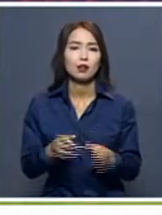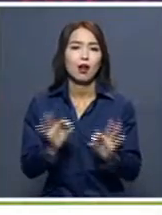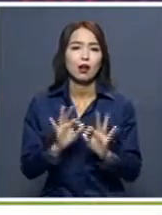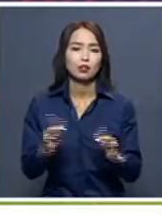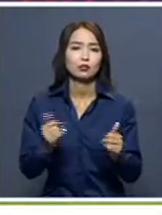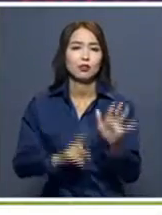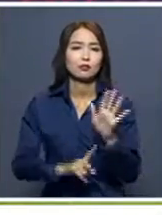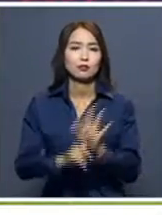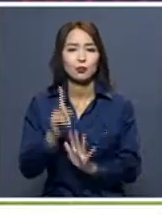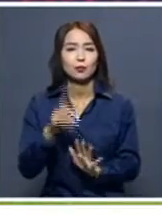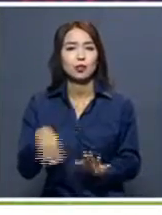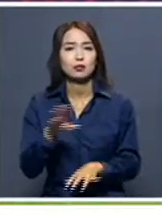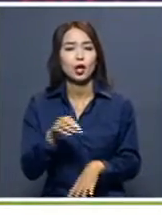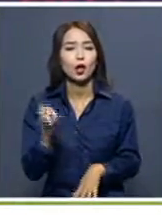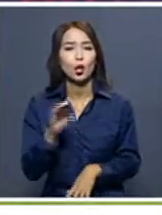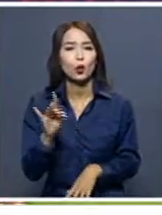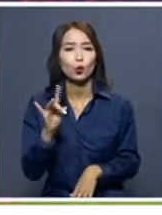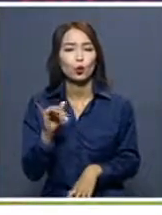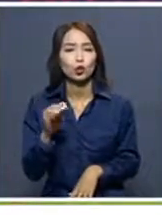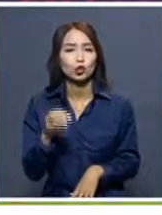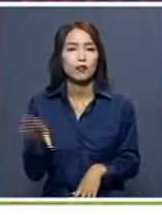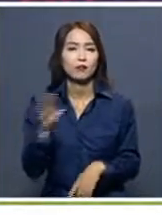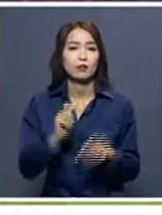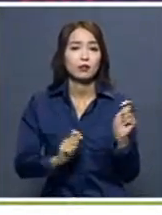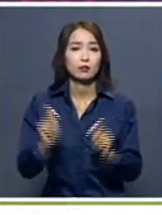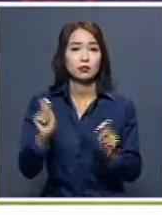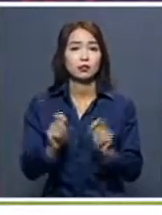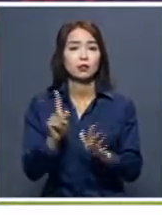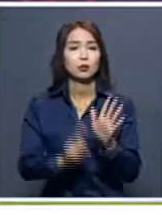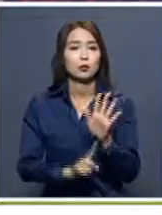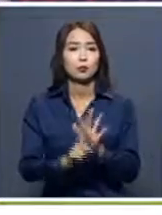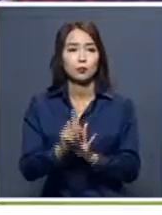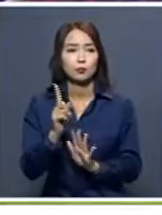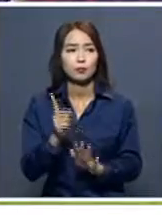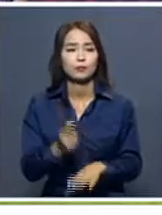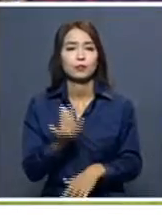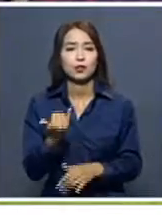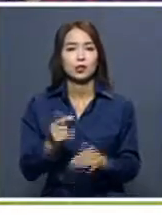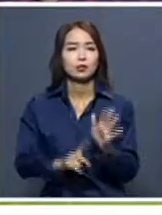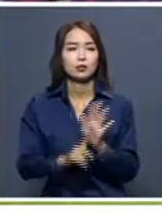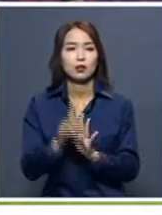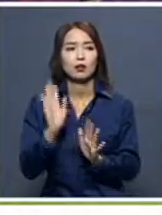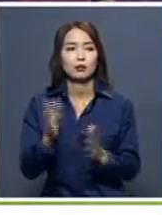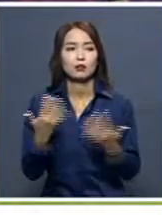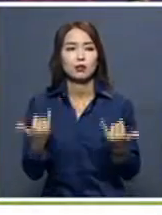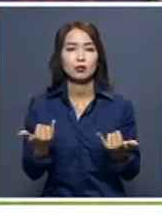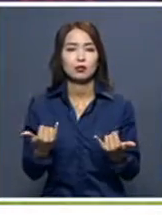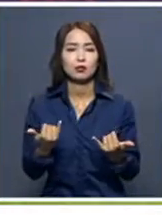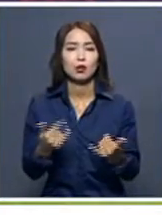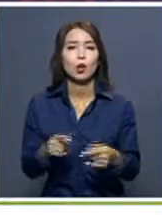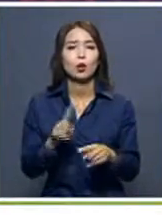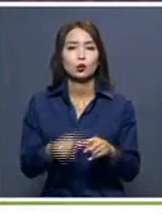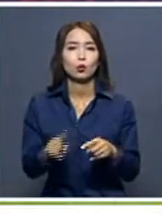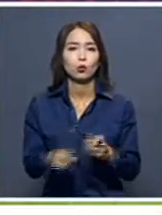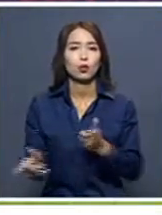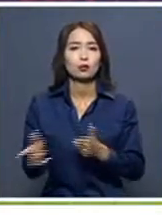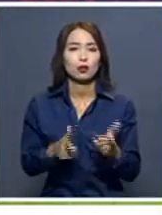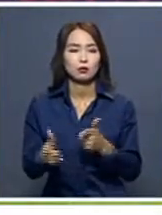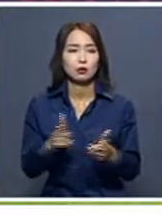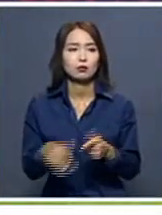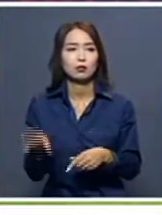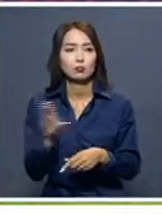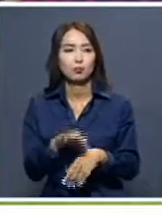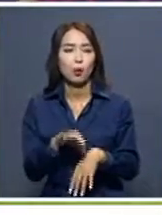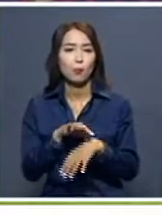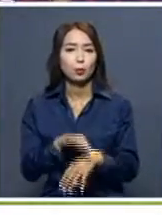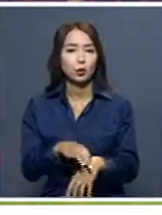The Spirit of Eurasia атты фестивалі басталғалы жатыр. Міне, өздеріңіз көріп тұрғаныңыздай, әзірге дайындық жұмыстары пысықталып